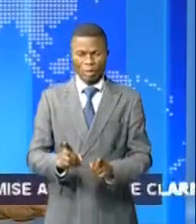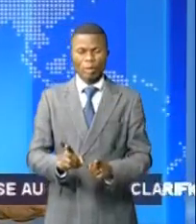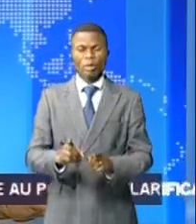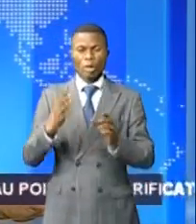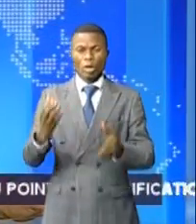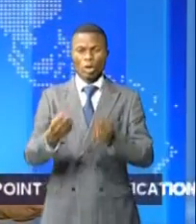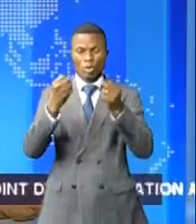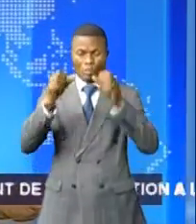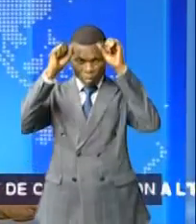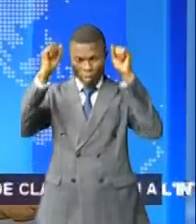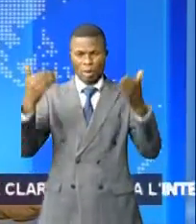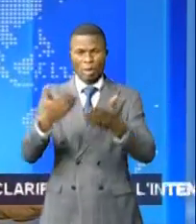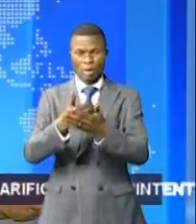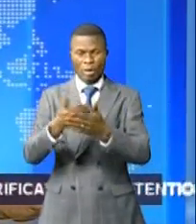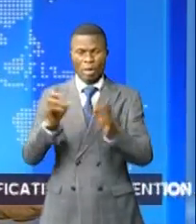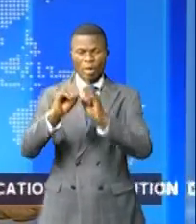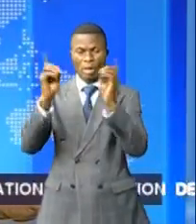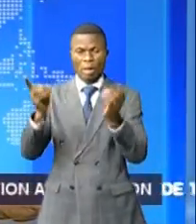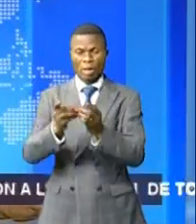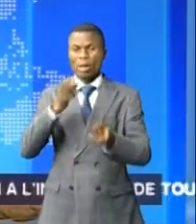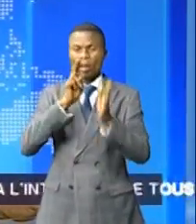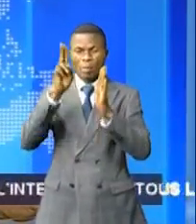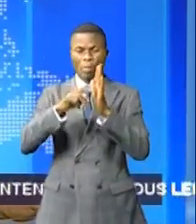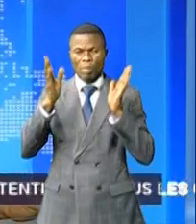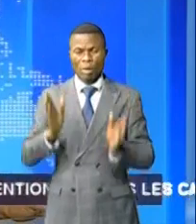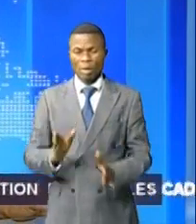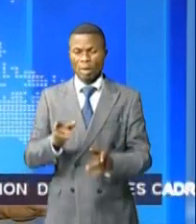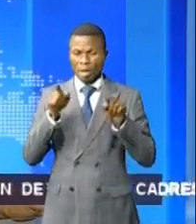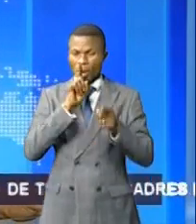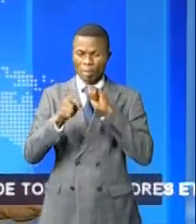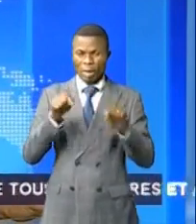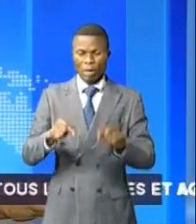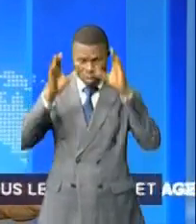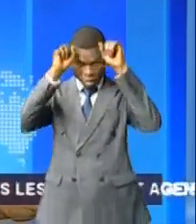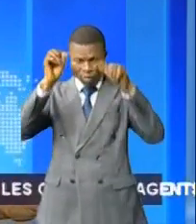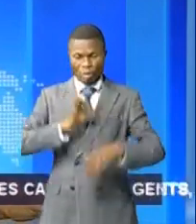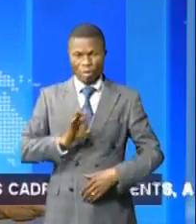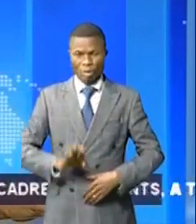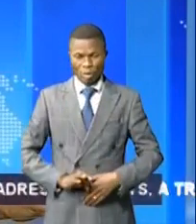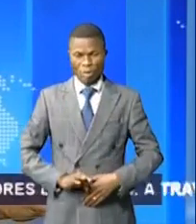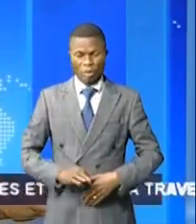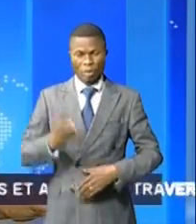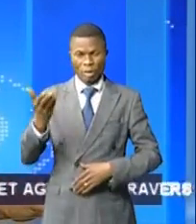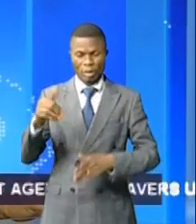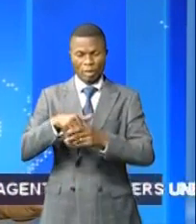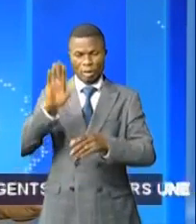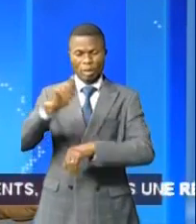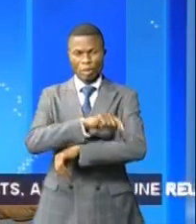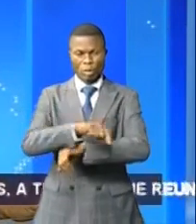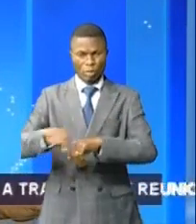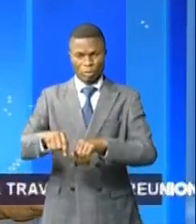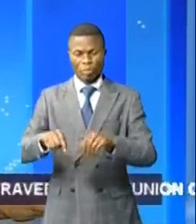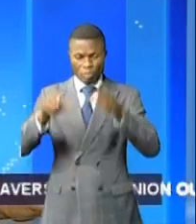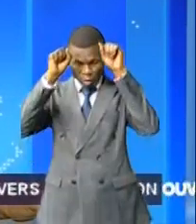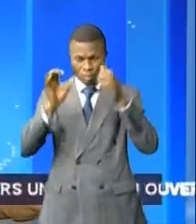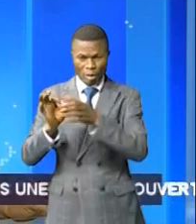nouveau président et une délégation de ce parlementaire s'est entretenue avec le chef de l'État congolais, Félix-Antoine Tshisekedi,